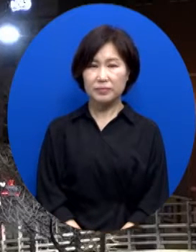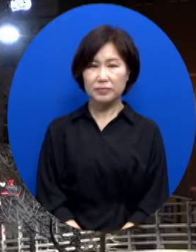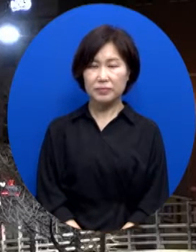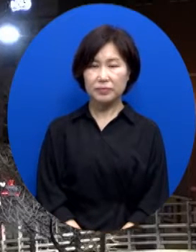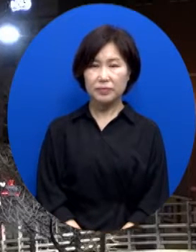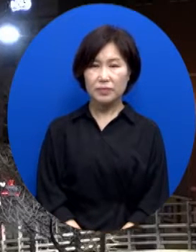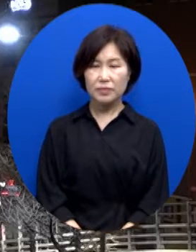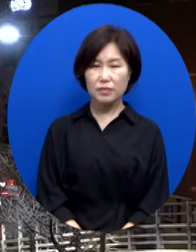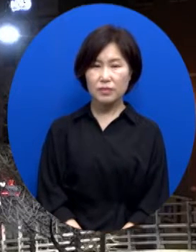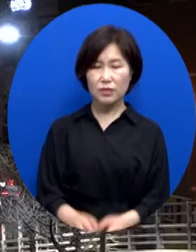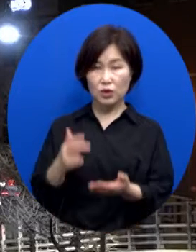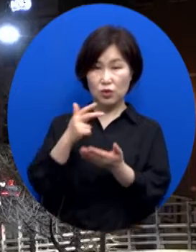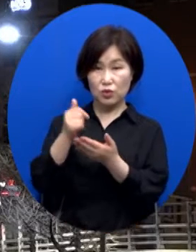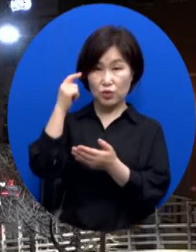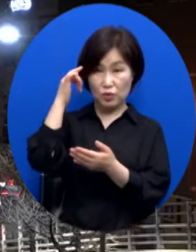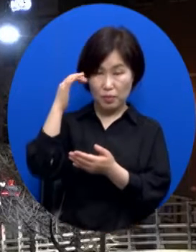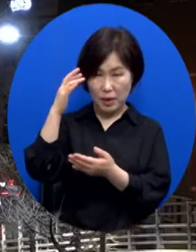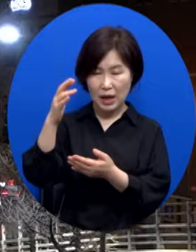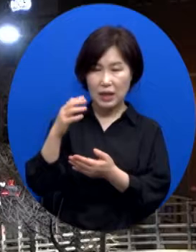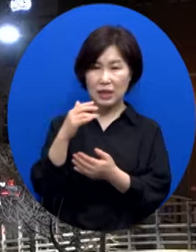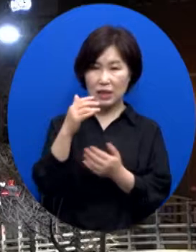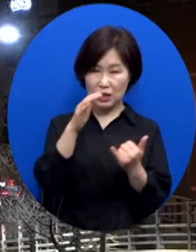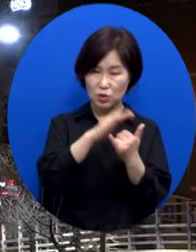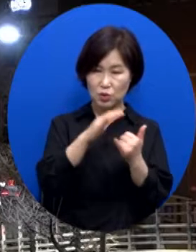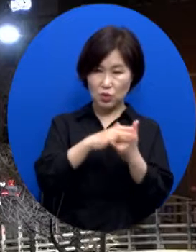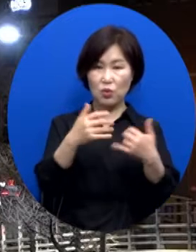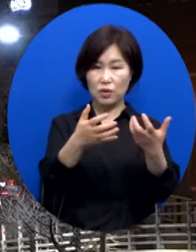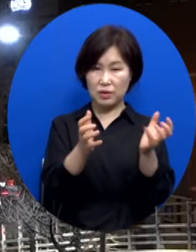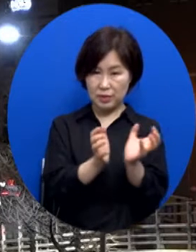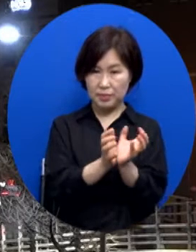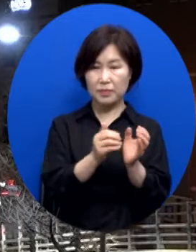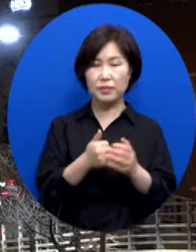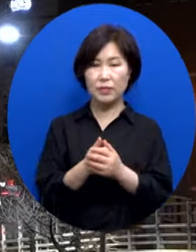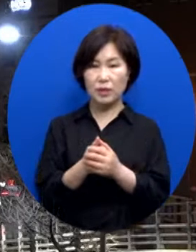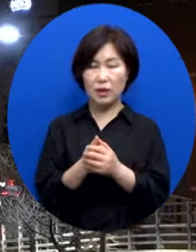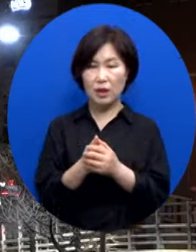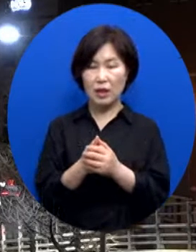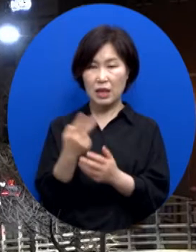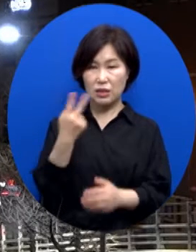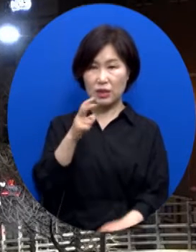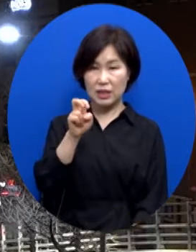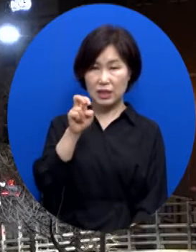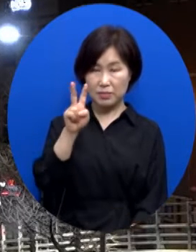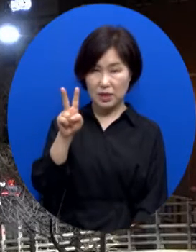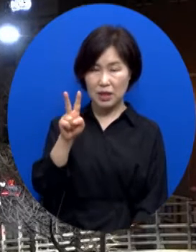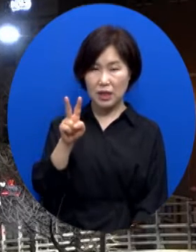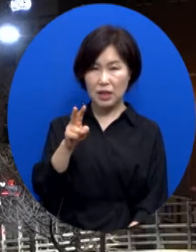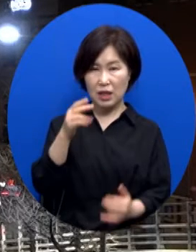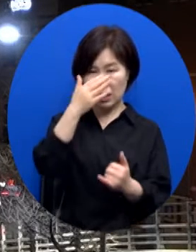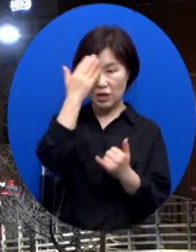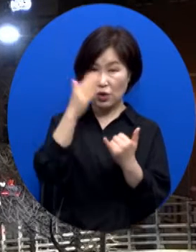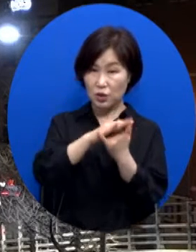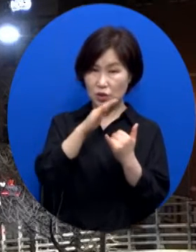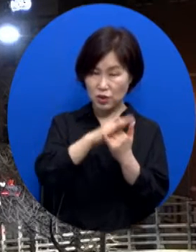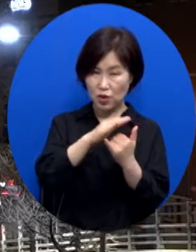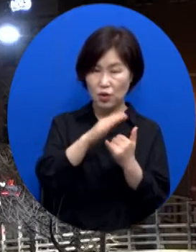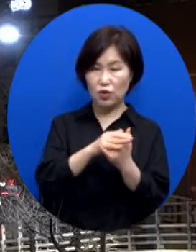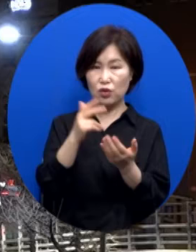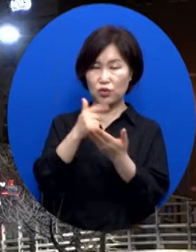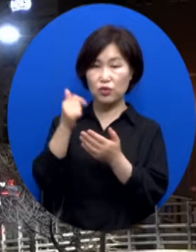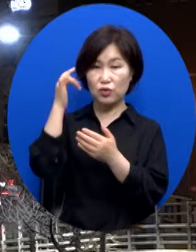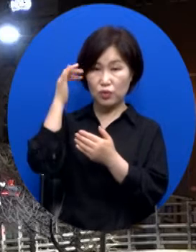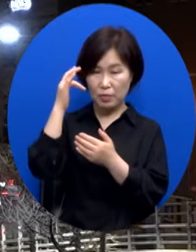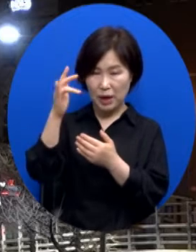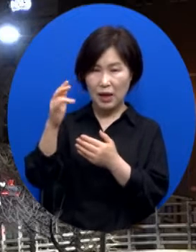주바라기 청소년 선교회가 다음 달 세 차례로 나눠 2022 여름 청소년 청년 대학 주바라기 선교